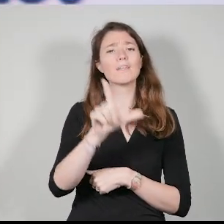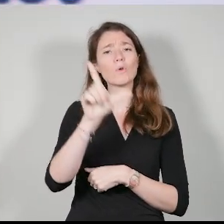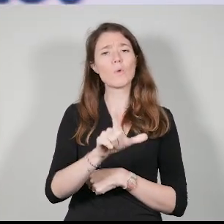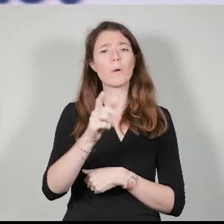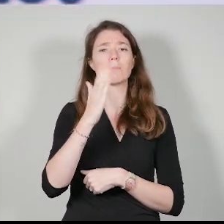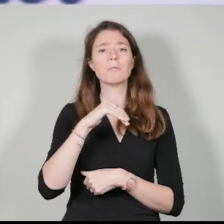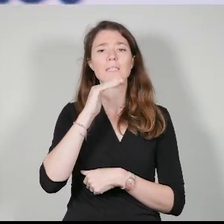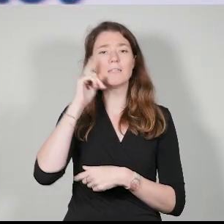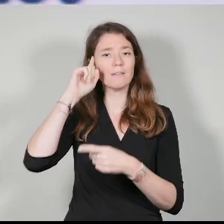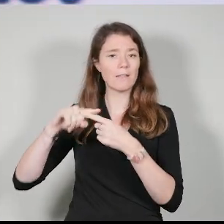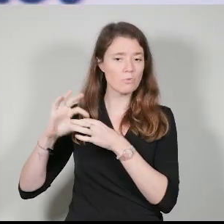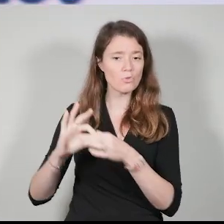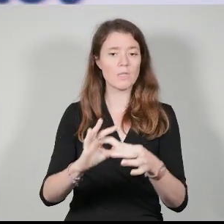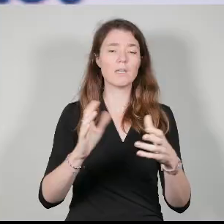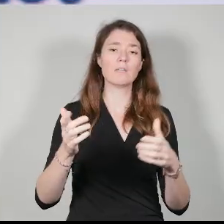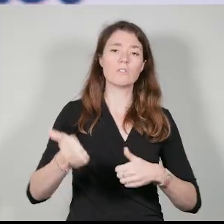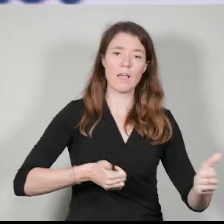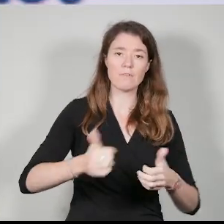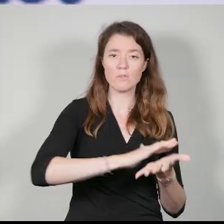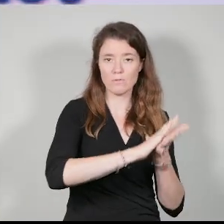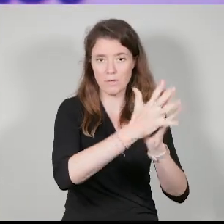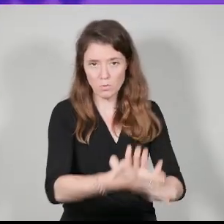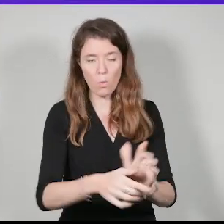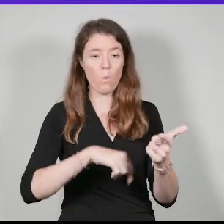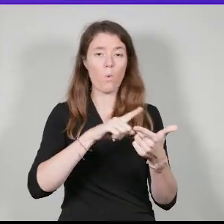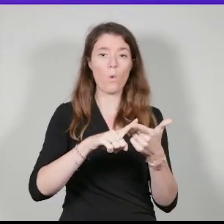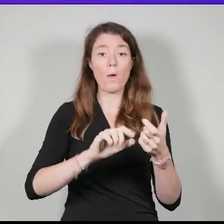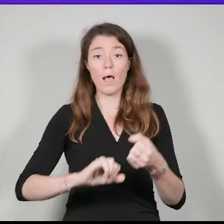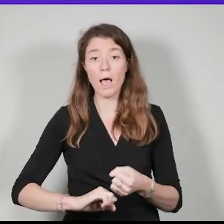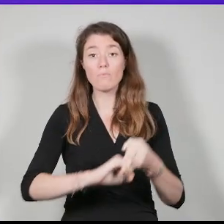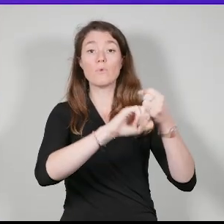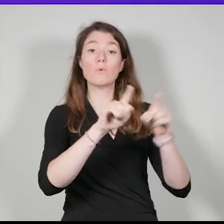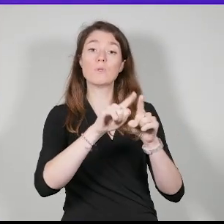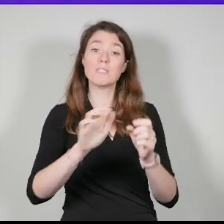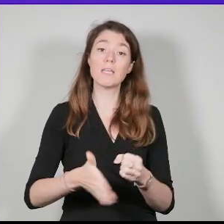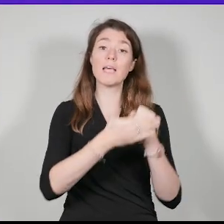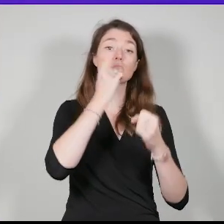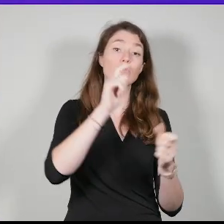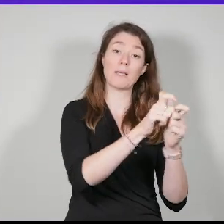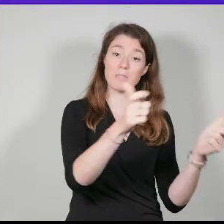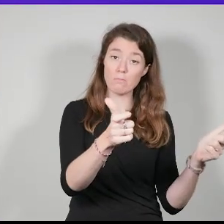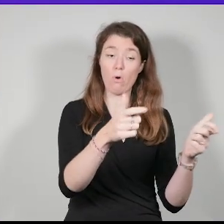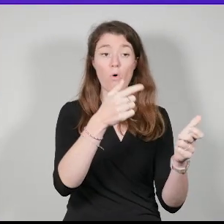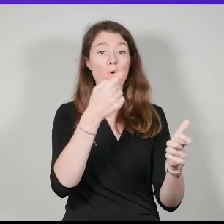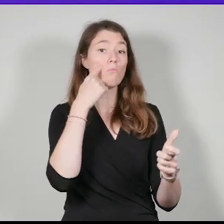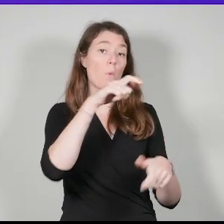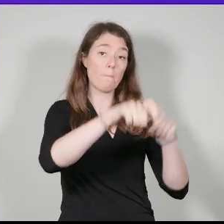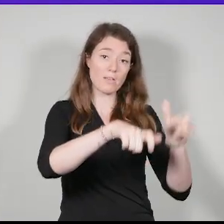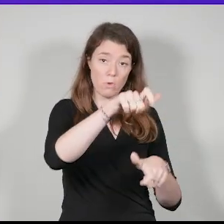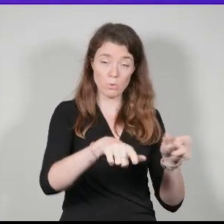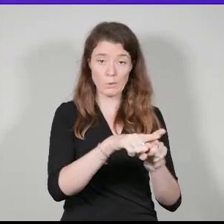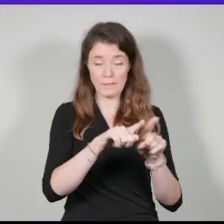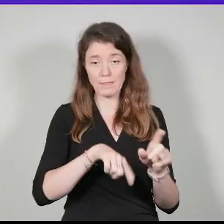de la transformation dans le champ des services, on parlera des appuis et de l'aide qui peut être apportée aux établissements et aux personnes dans cette transformation,